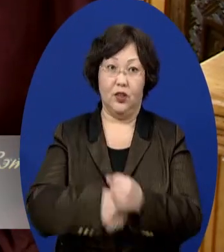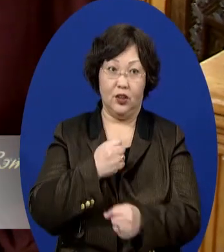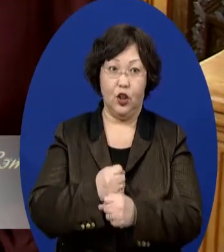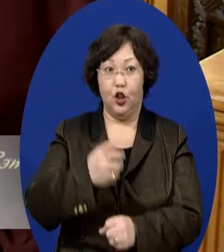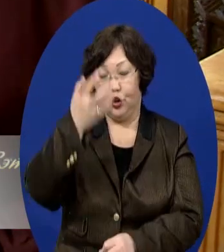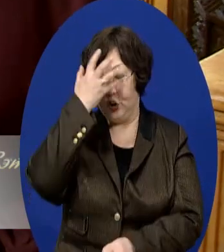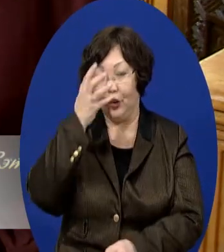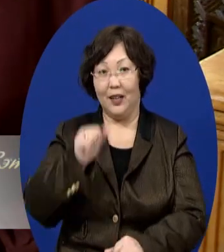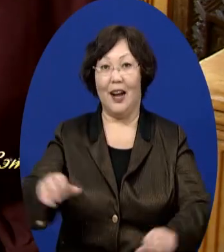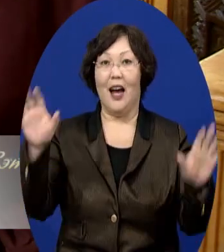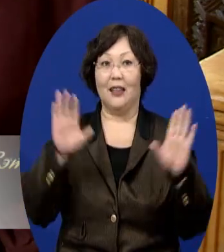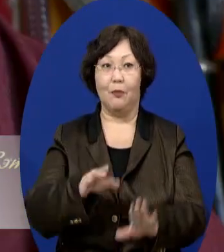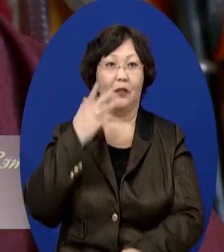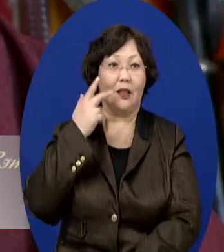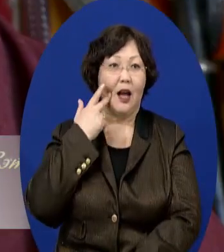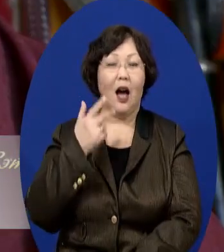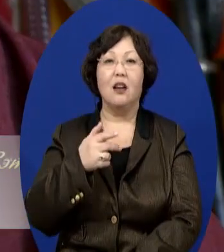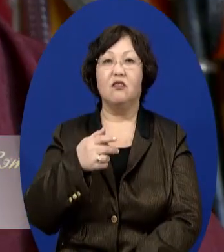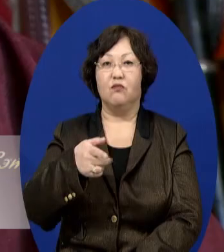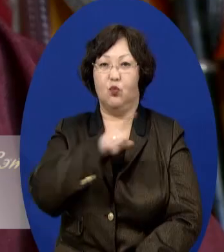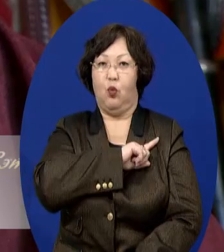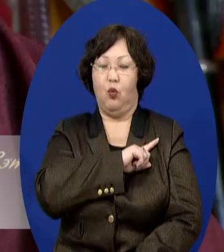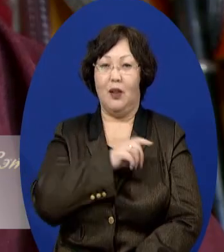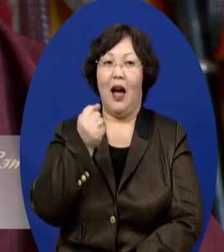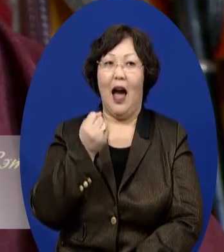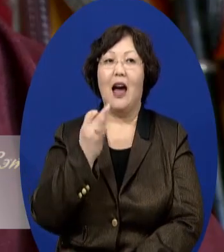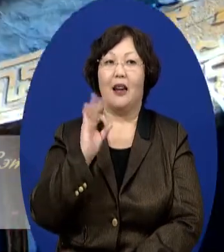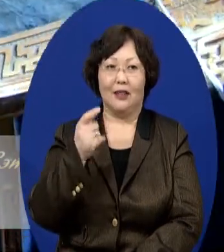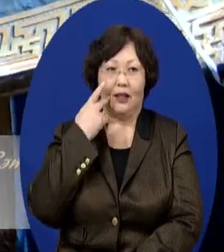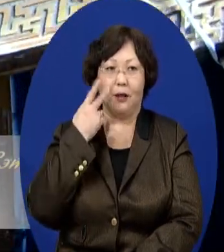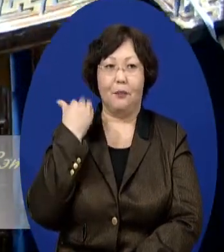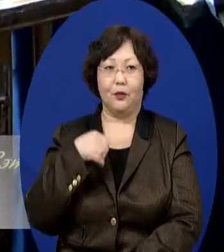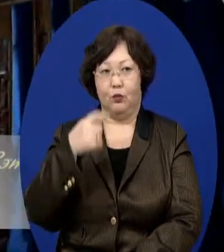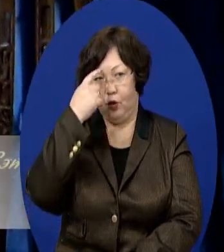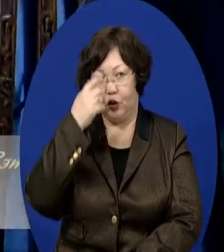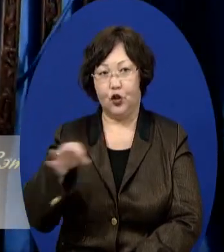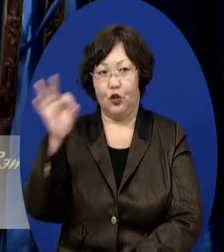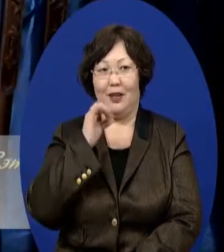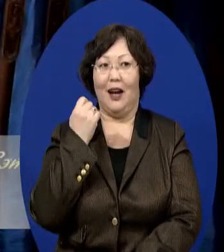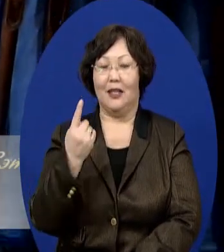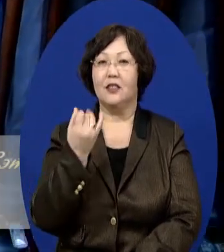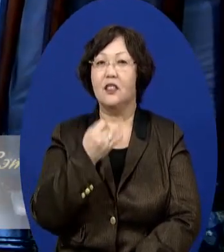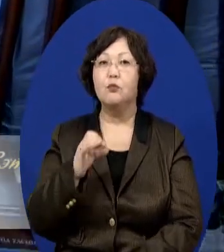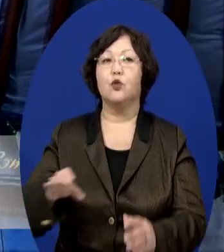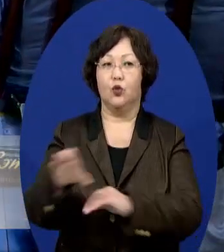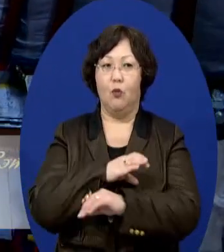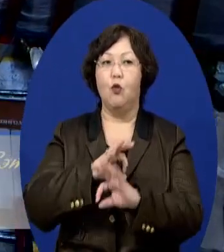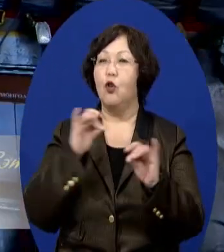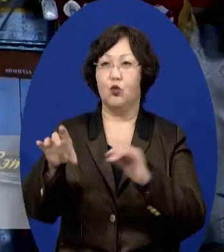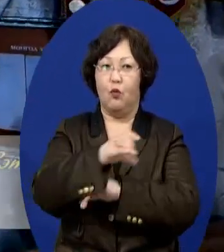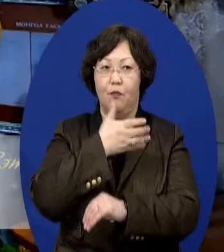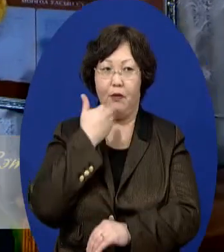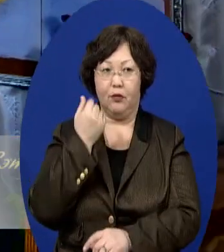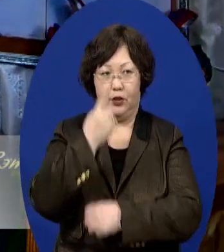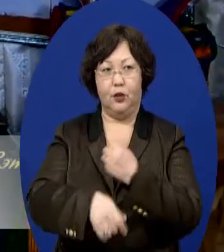нэг ч жил завсаргүй айраг төрөө авсан. Монголын одоо цорын ганц сум байхгүй. Өөр тийм сум байдгүй. Тэгээ ерөөсөө жил болгон